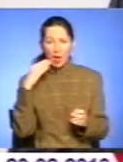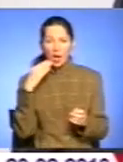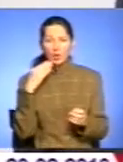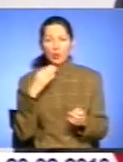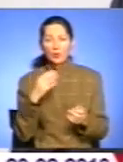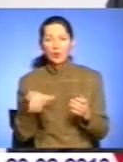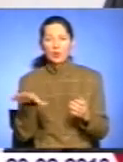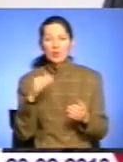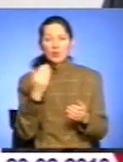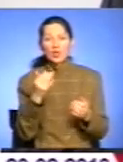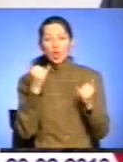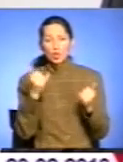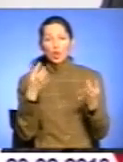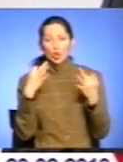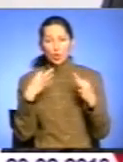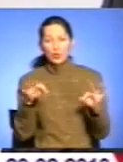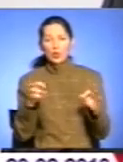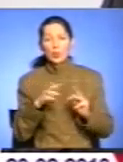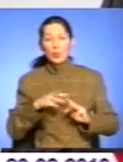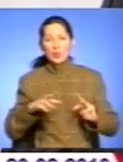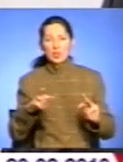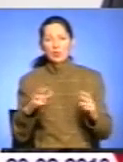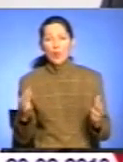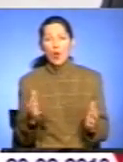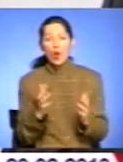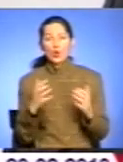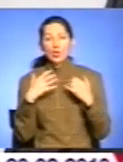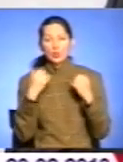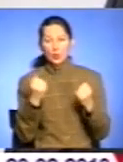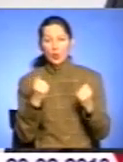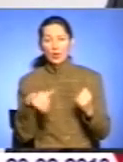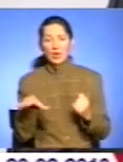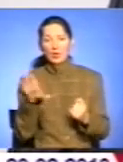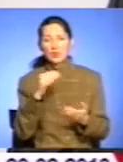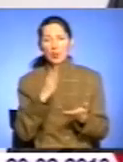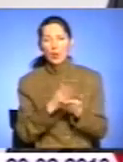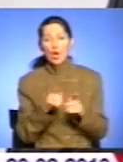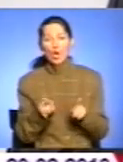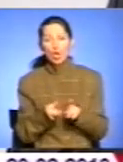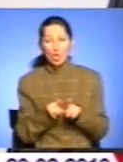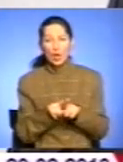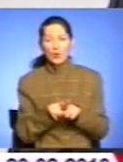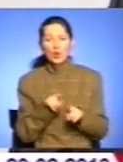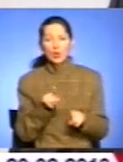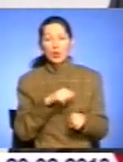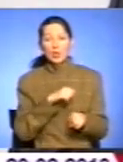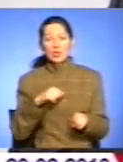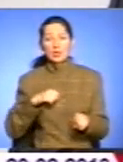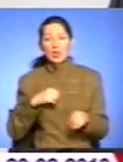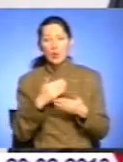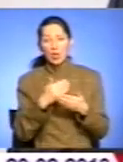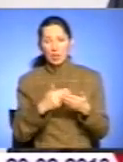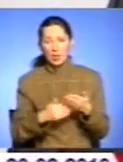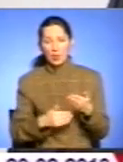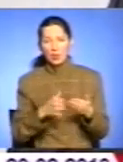на сьогодні дозволені Міністерством охорони здоров'я і всі мають однаковий той же самий набір, так